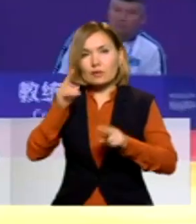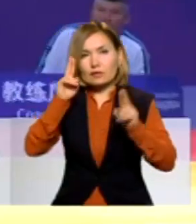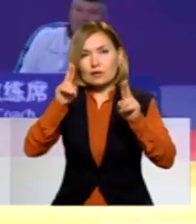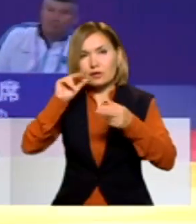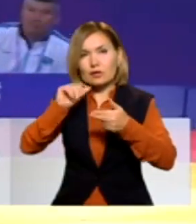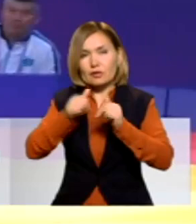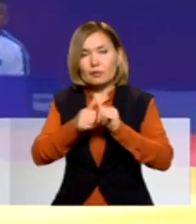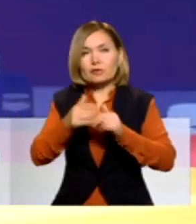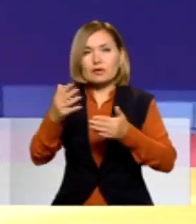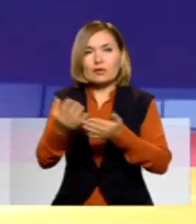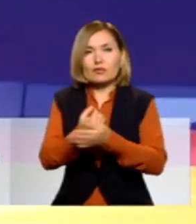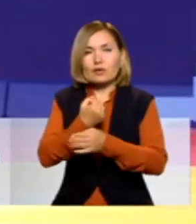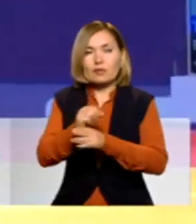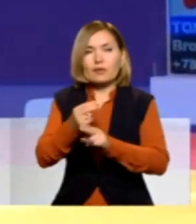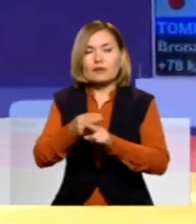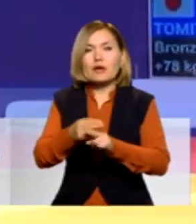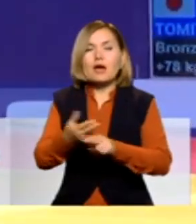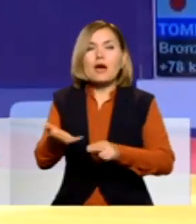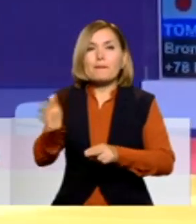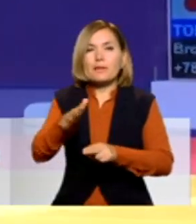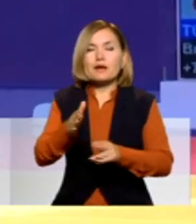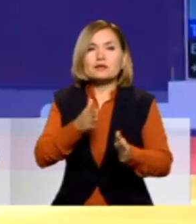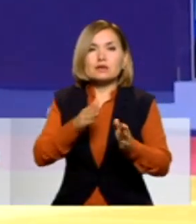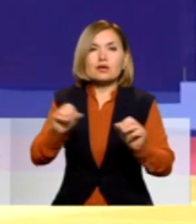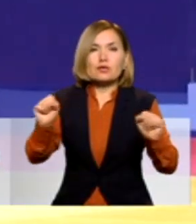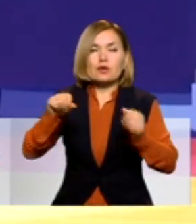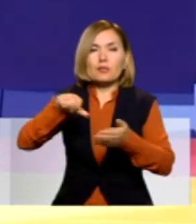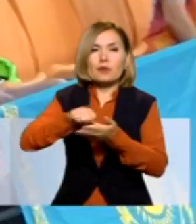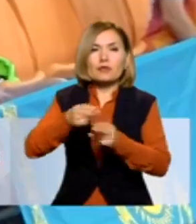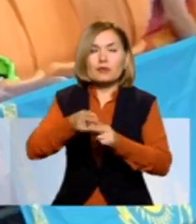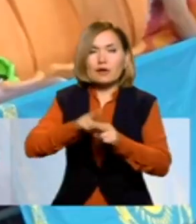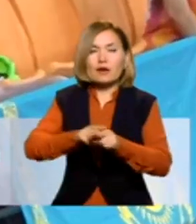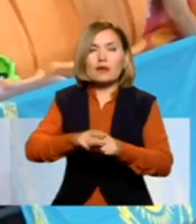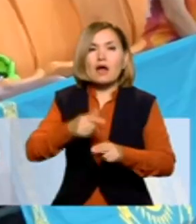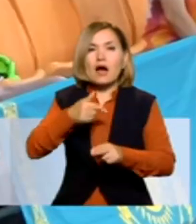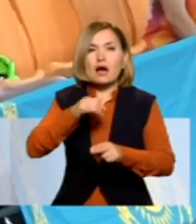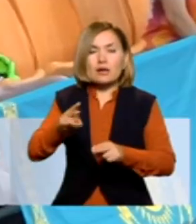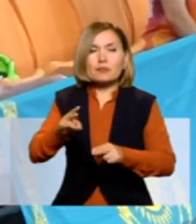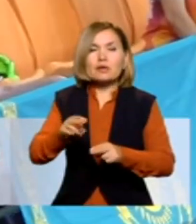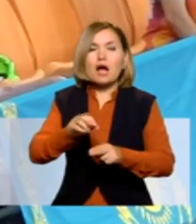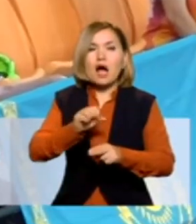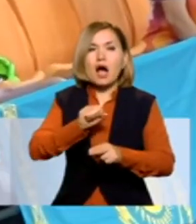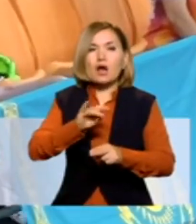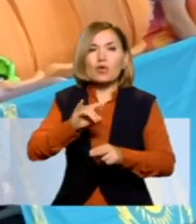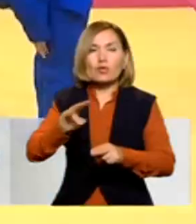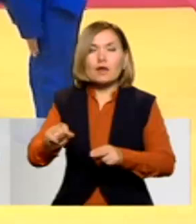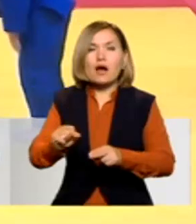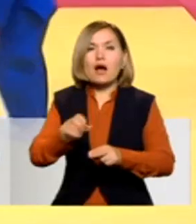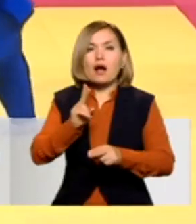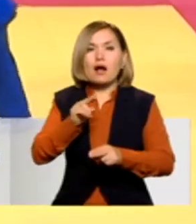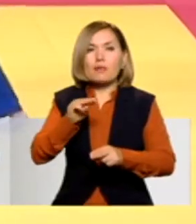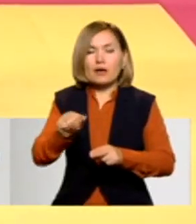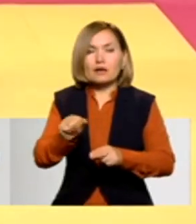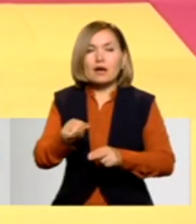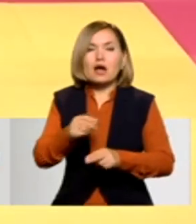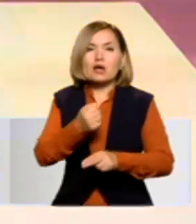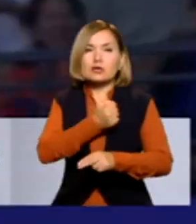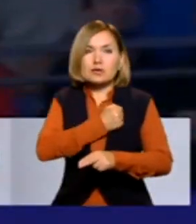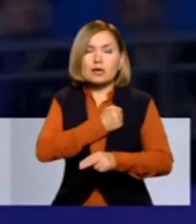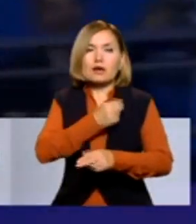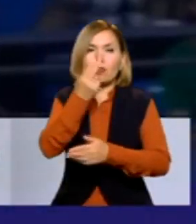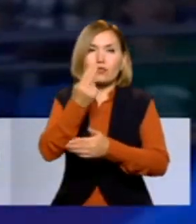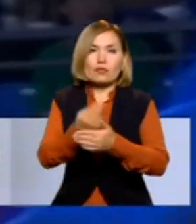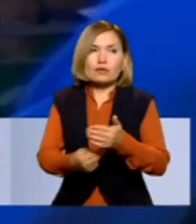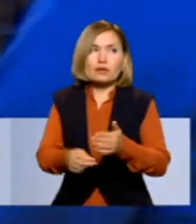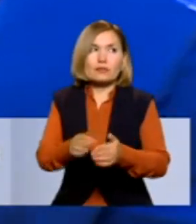Шарханға. Бүгін жарыс жолына 5 дзюдошымыз шыққан еді. Ғалымжан Қырықбай, Арун Ашангелдин және Камила Берліқаш өкінішке қарай